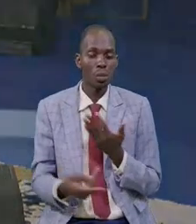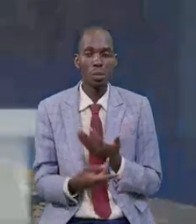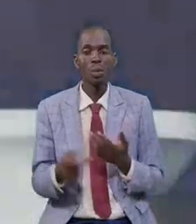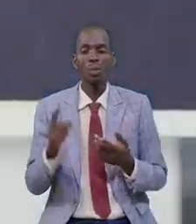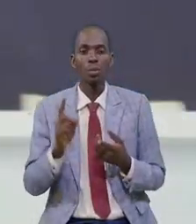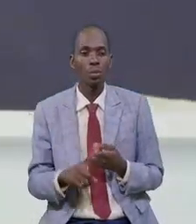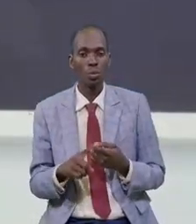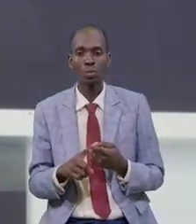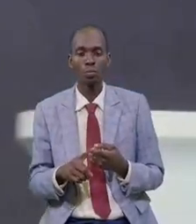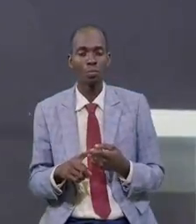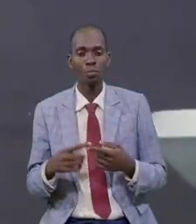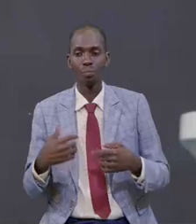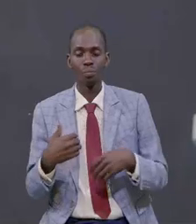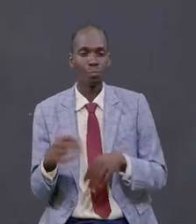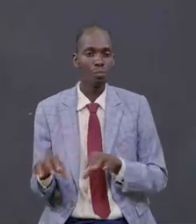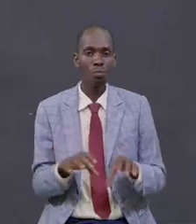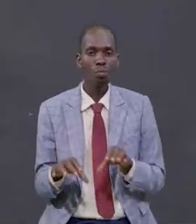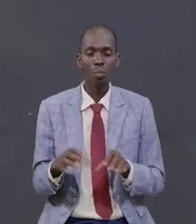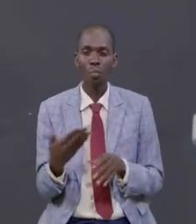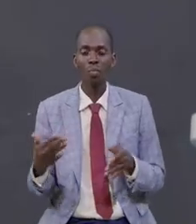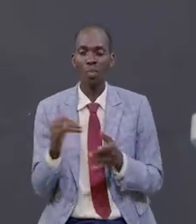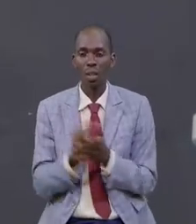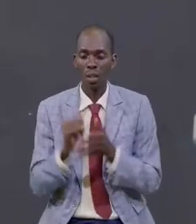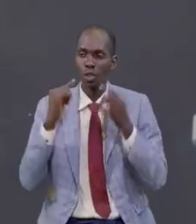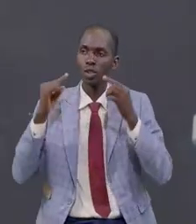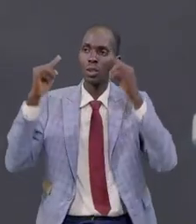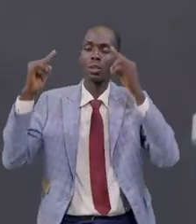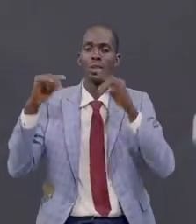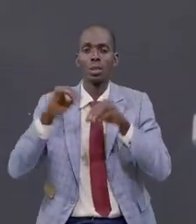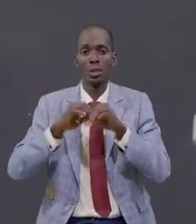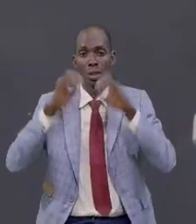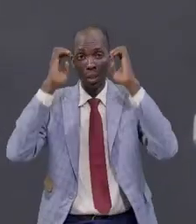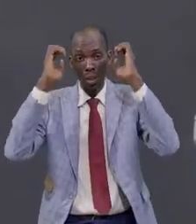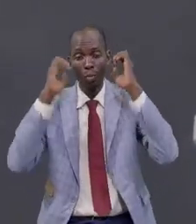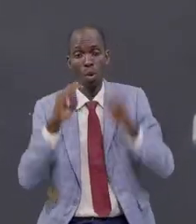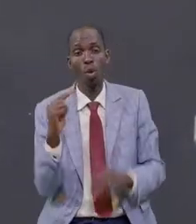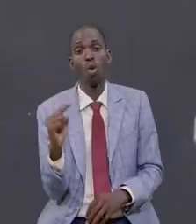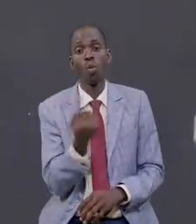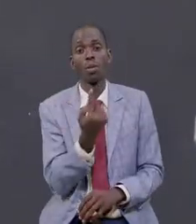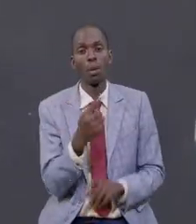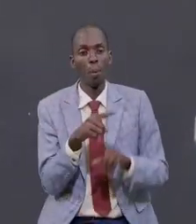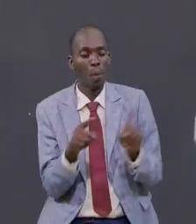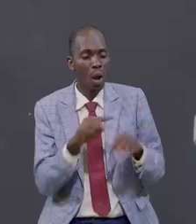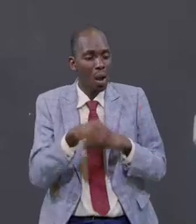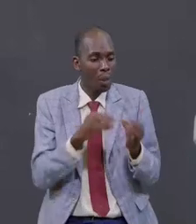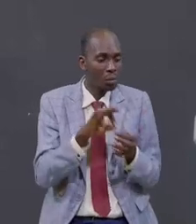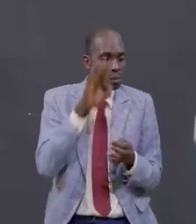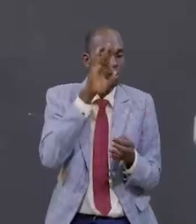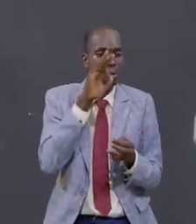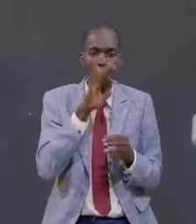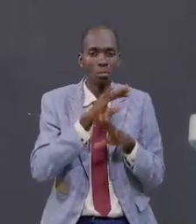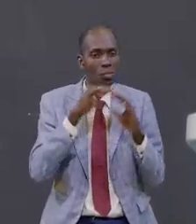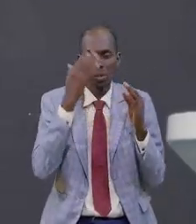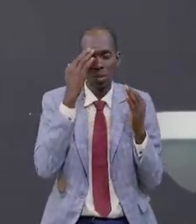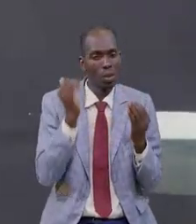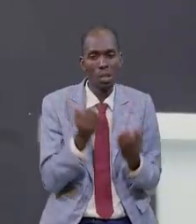pour seulement célébrer ceux qui se distinguent dans les études et quand c'est la spiritualité ne connaissent rien du salut